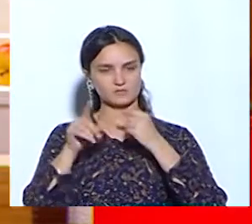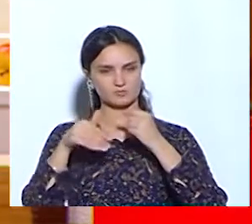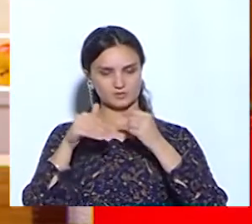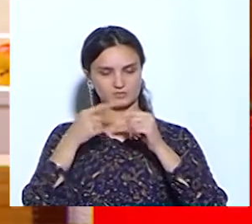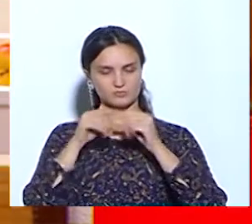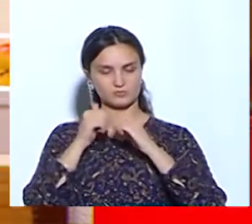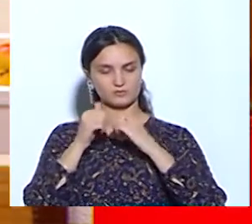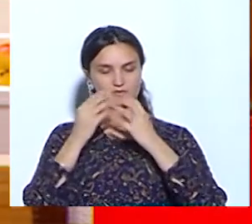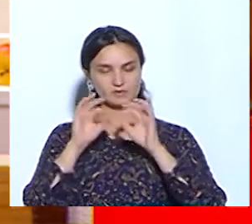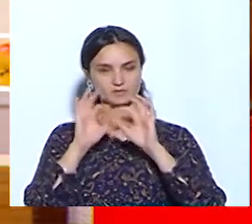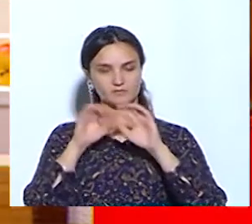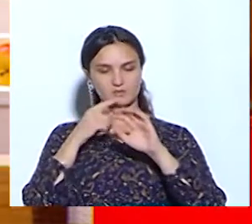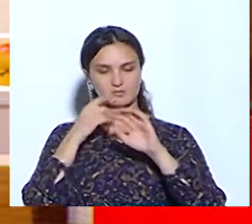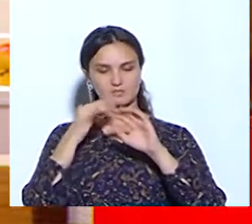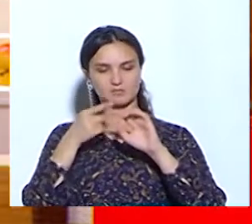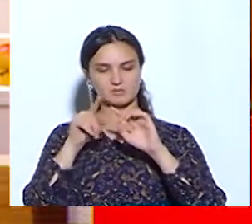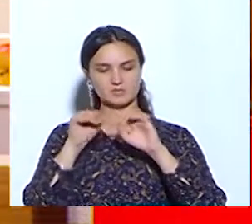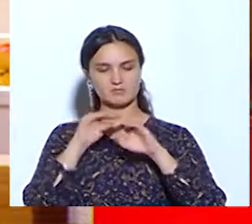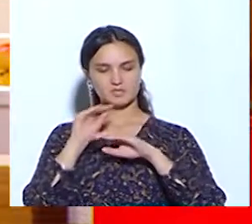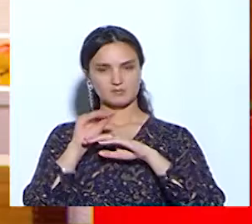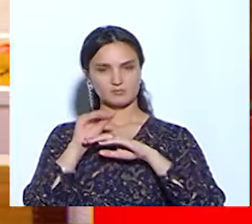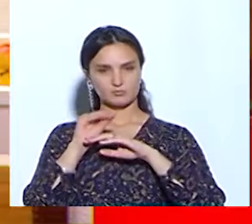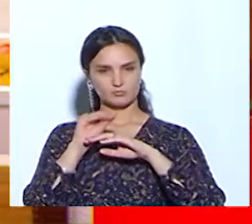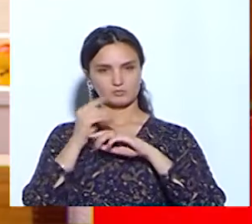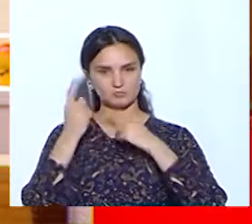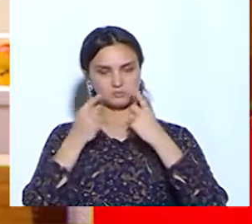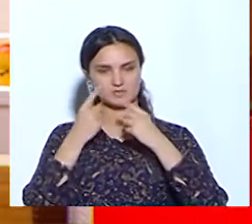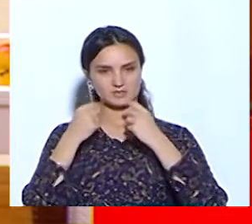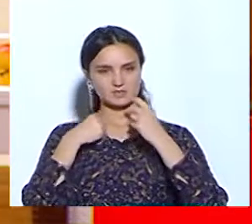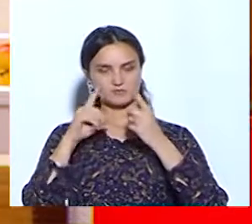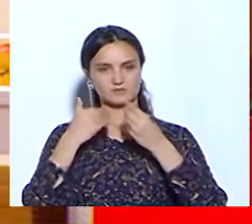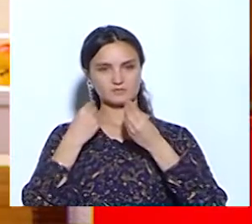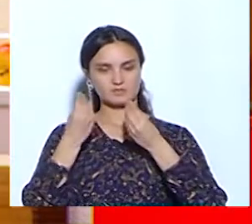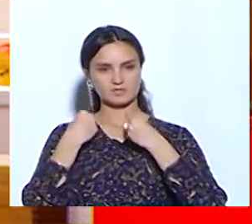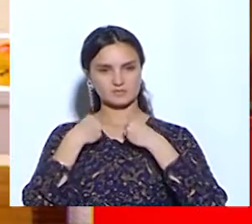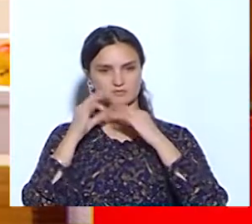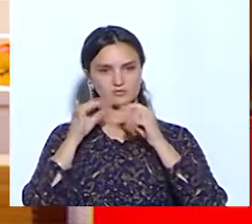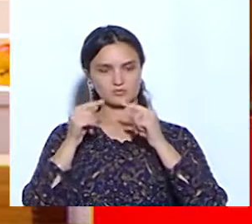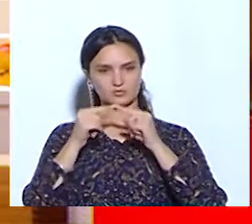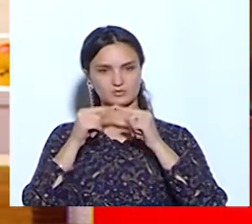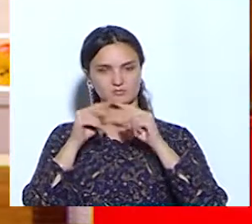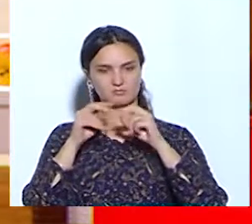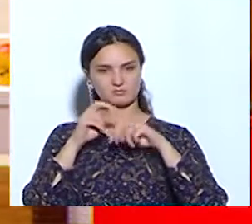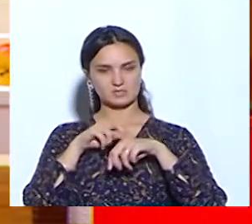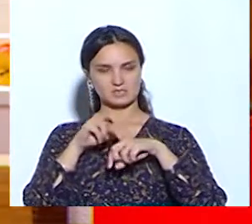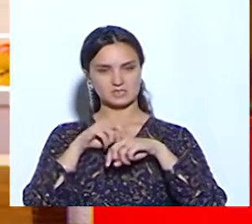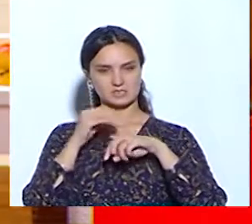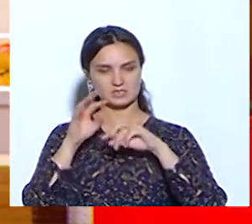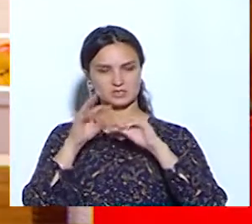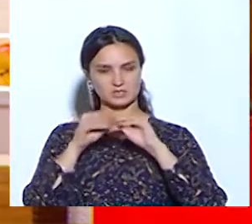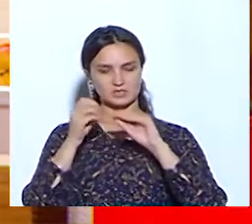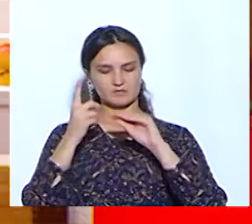ამას ყოველდღევ ამბობთ, მაგრამ ეს არის დამატებითი მტკიცებულება, რაც ჩვენ გვაძლევს სწორედ მტკიცებითი მედიცინის ფარგლებში კიდევ